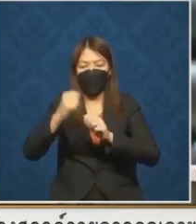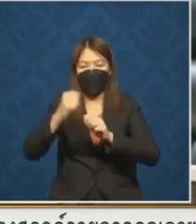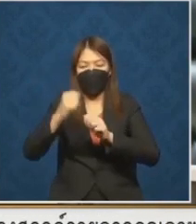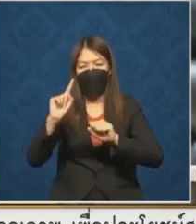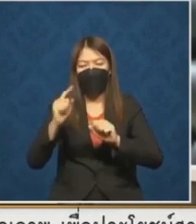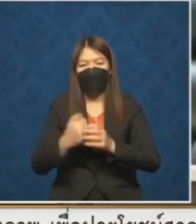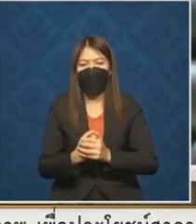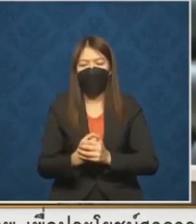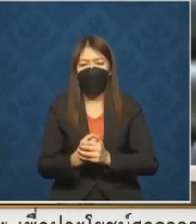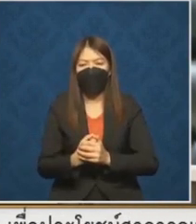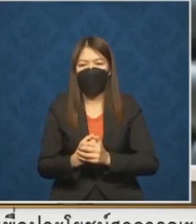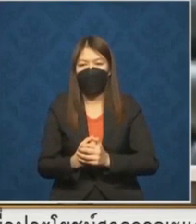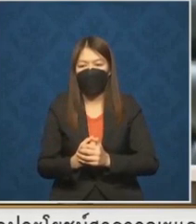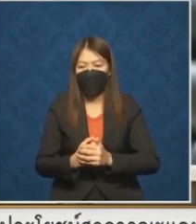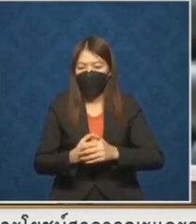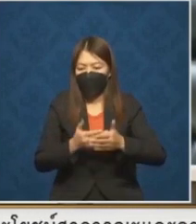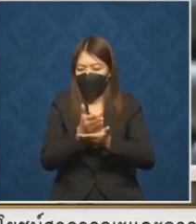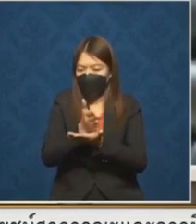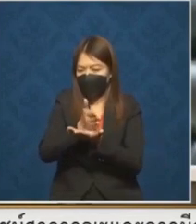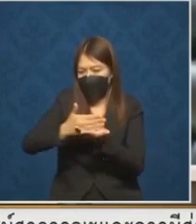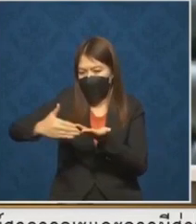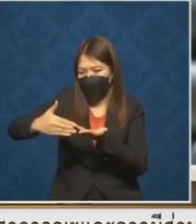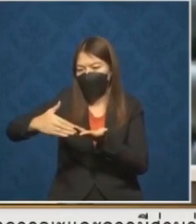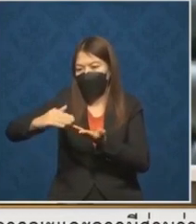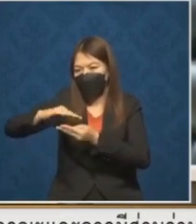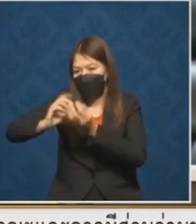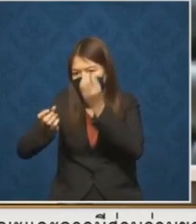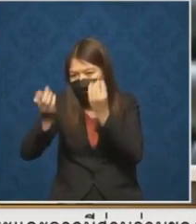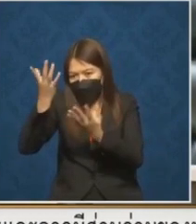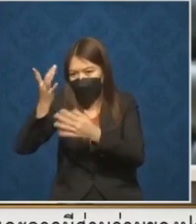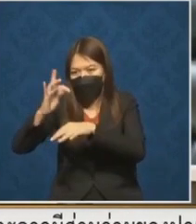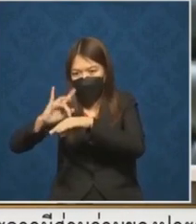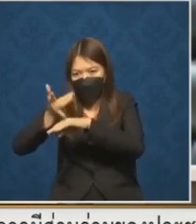กก็มีการประกาศเขตอุธยานเมอปี 41-42